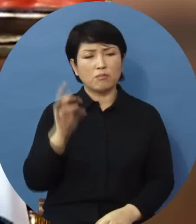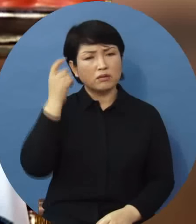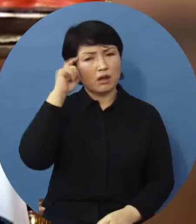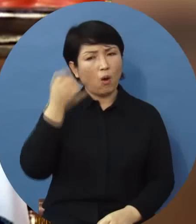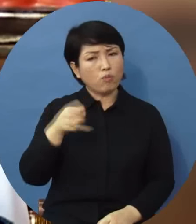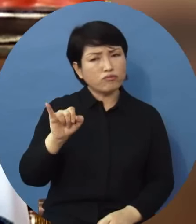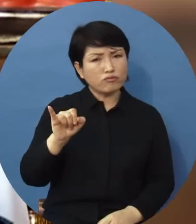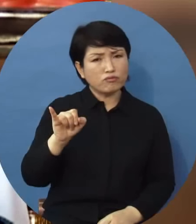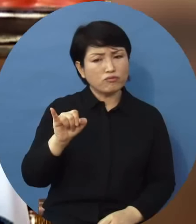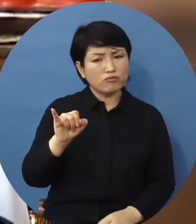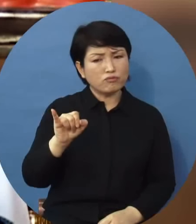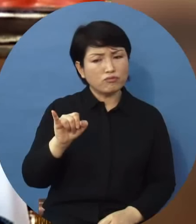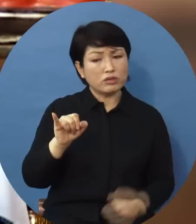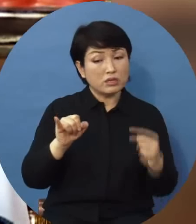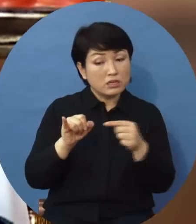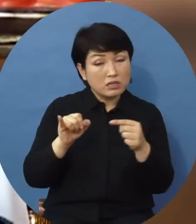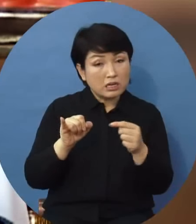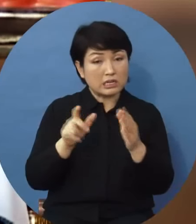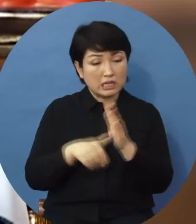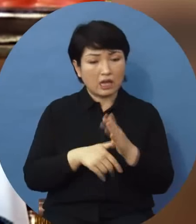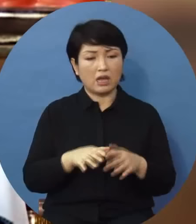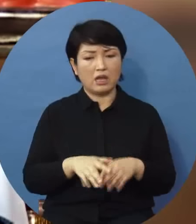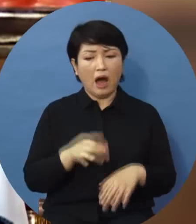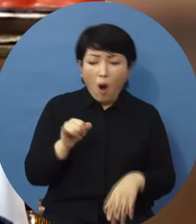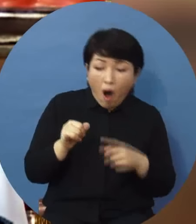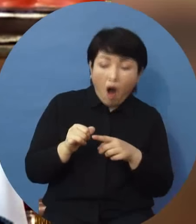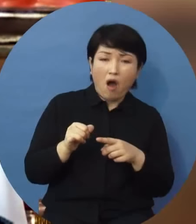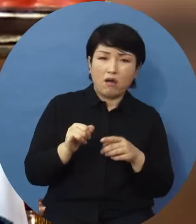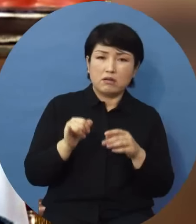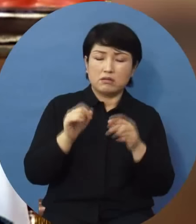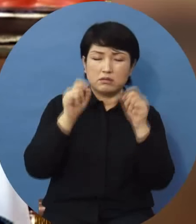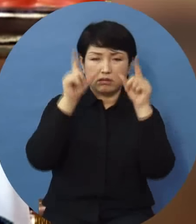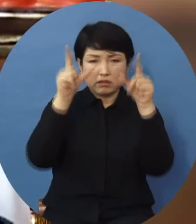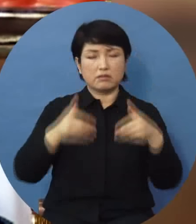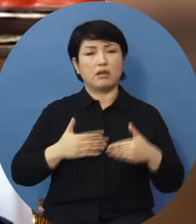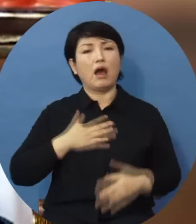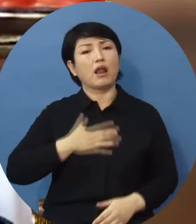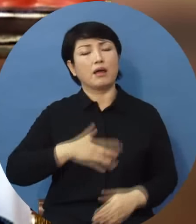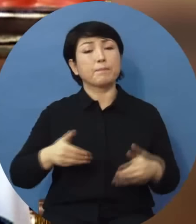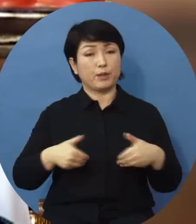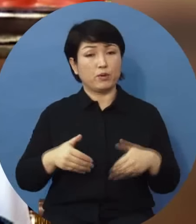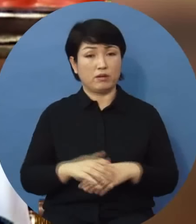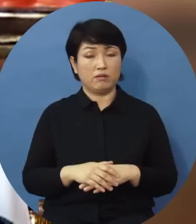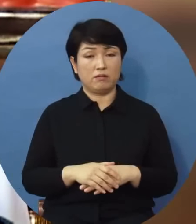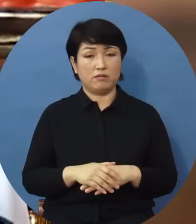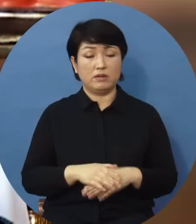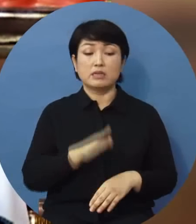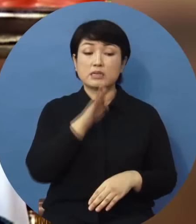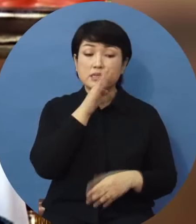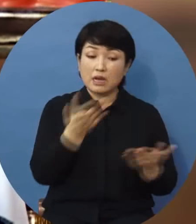오류를 범할 때는 금방 다시 오류를 범함을 알아차릴 수 있어야 된다. 이때